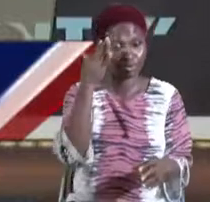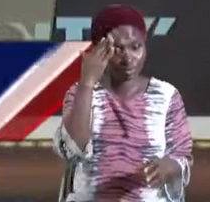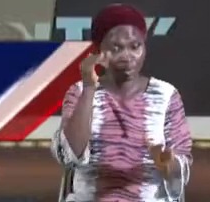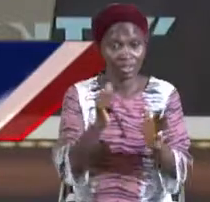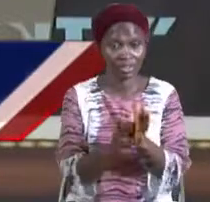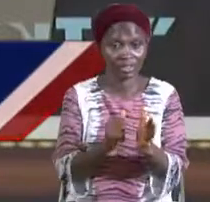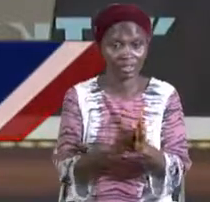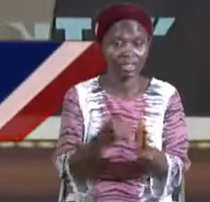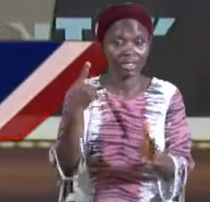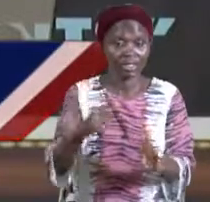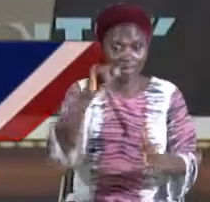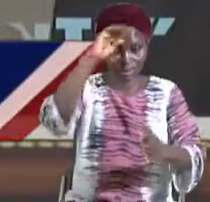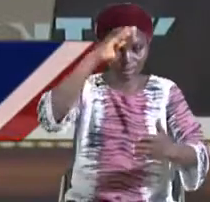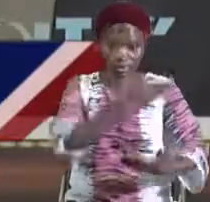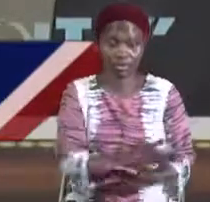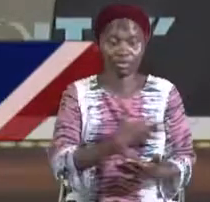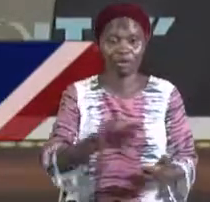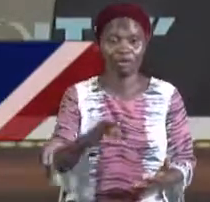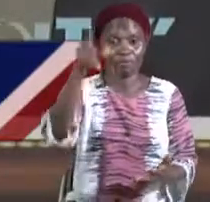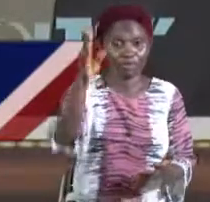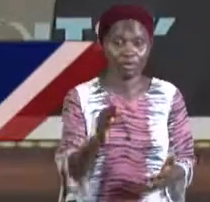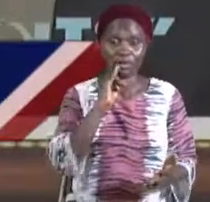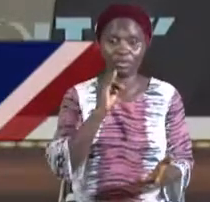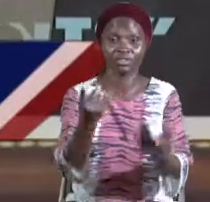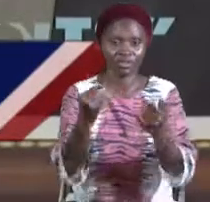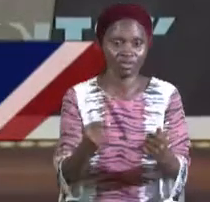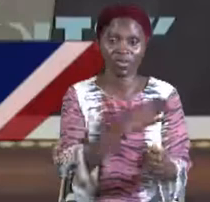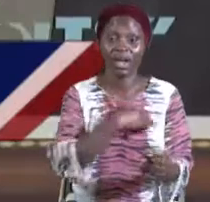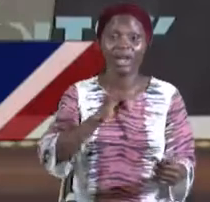Nous savons aussi que le Fils de Dieu est venu et qui nous a